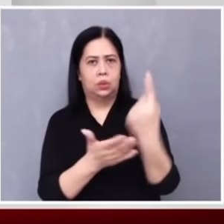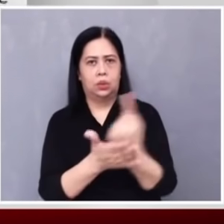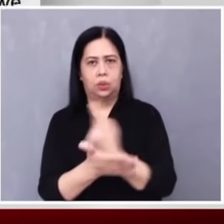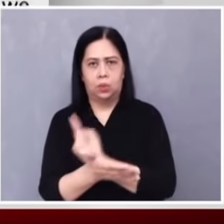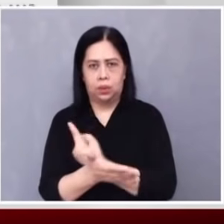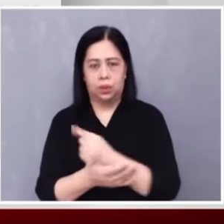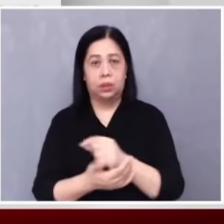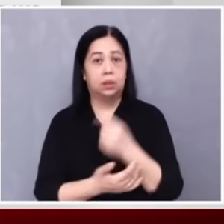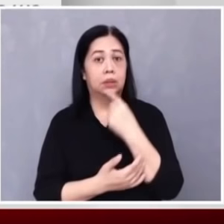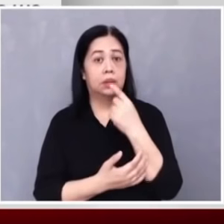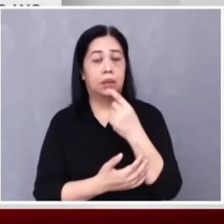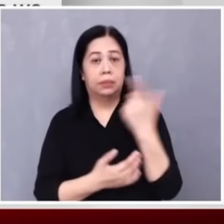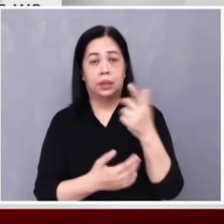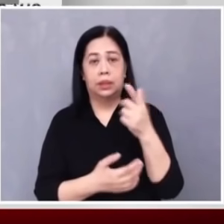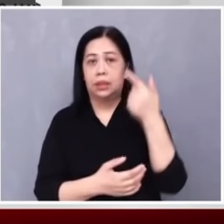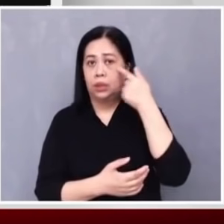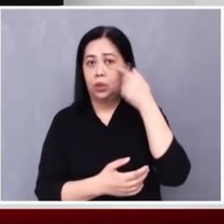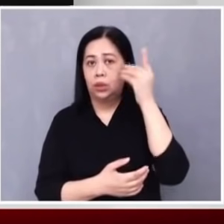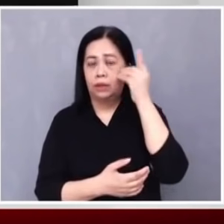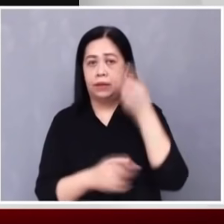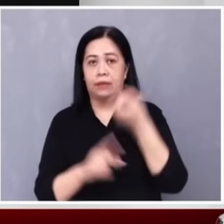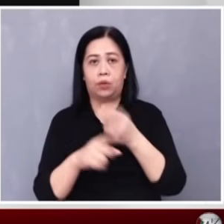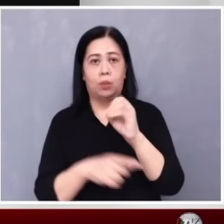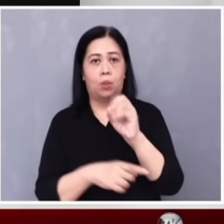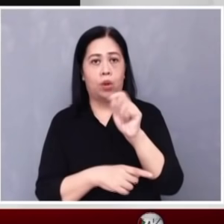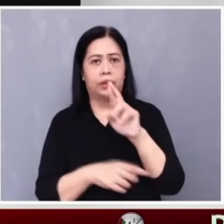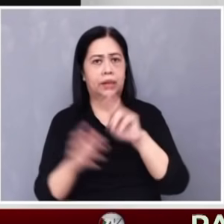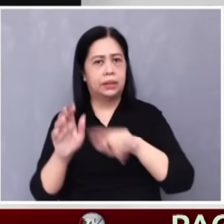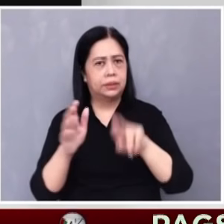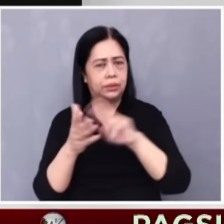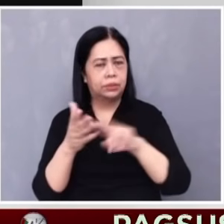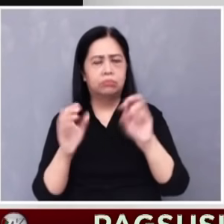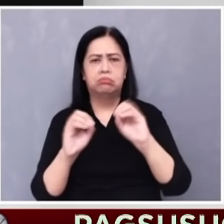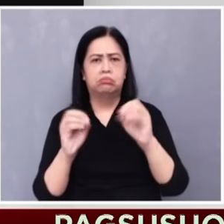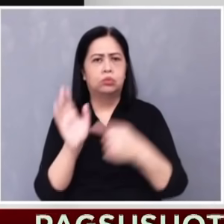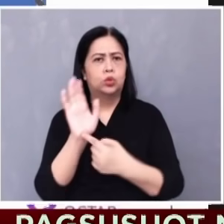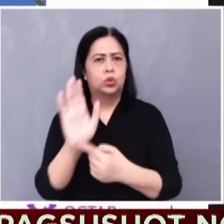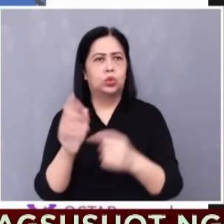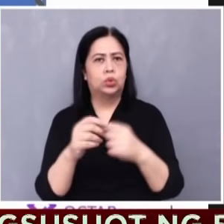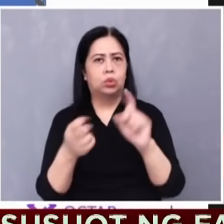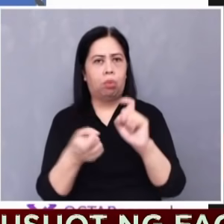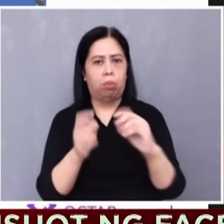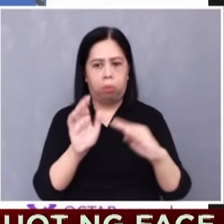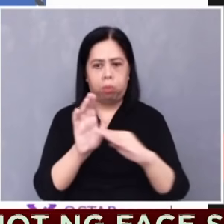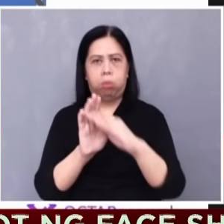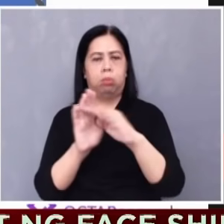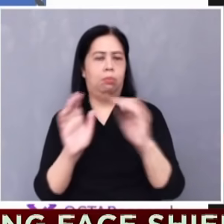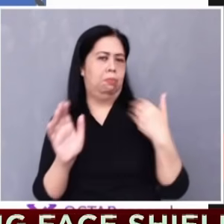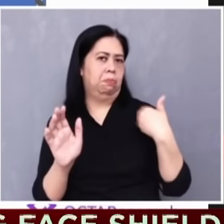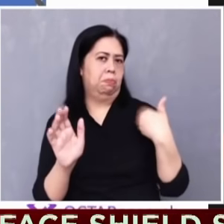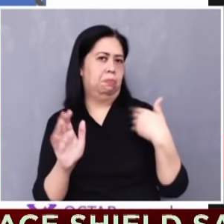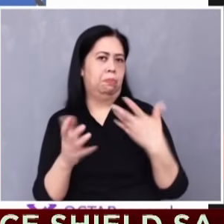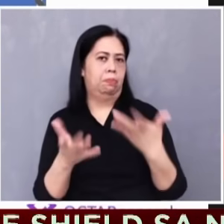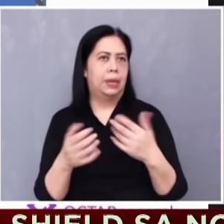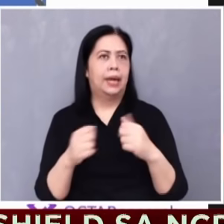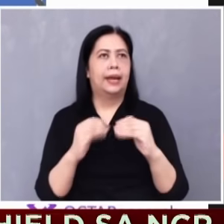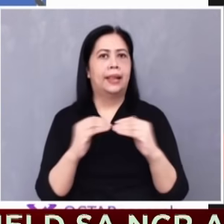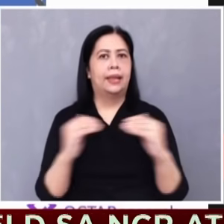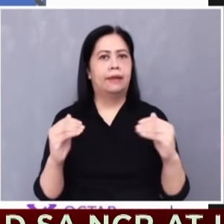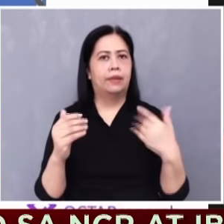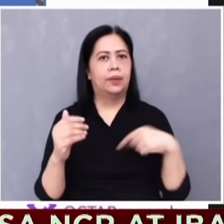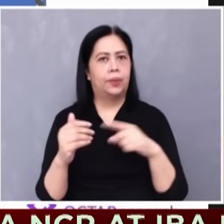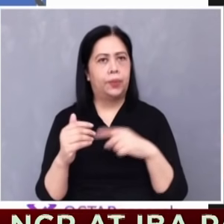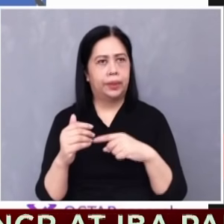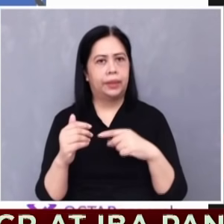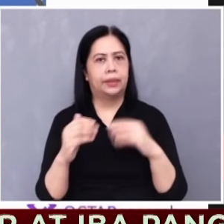kay Professor Guido David ng Octa Research, wala pa namang indikasyon na bumaliktad na ang trend. We're already at the level where we were last